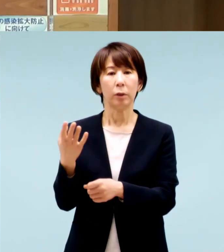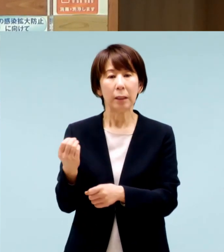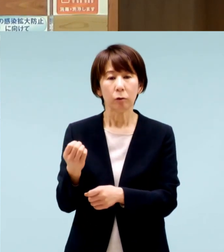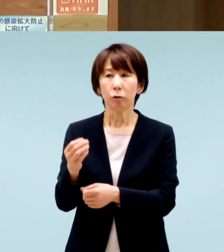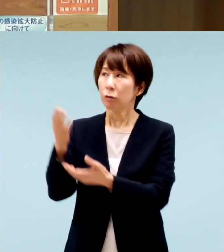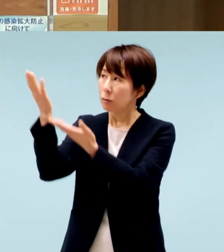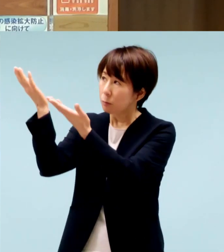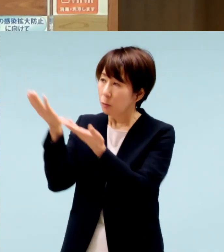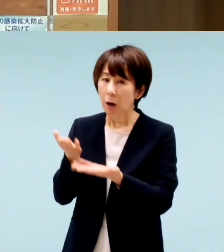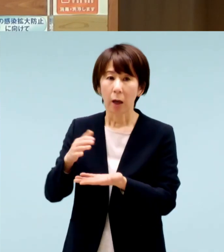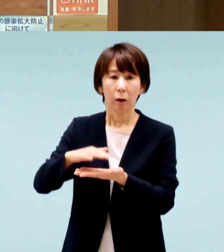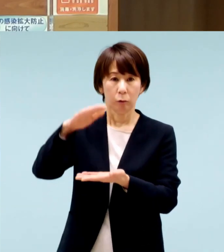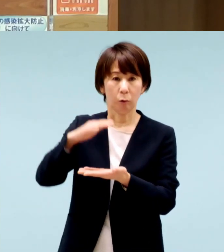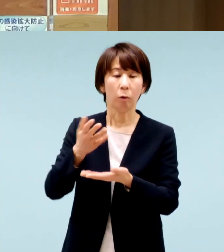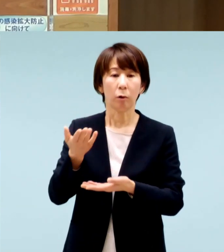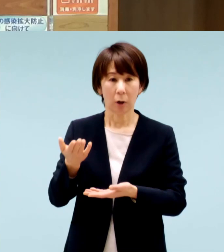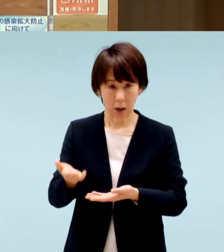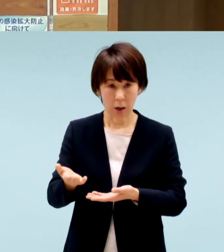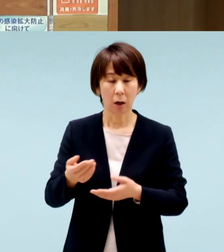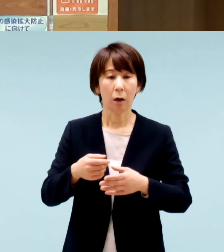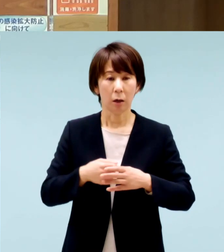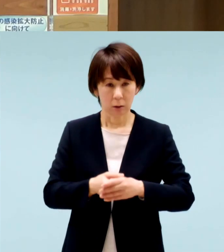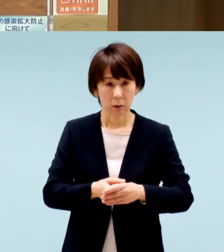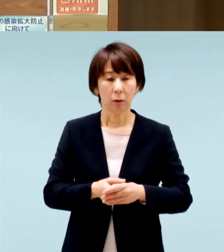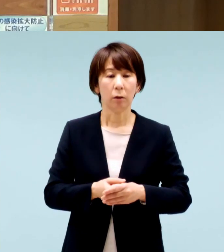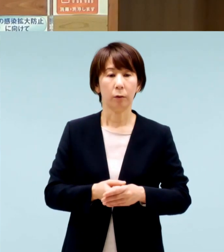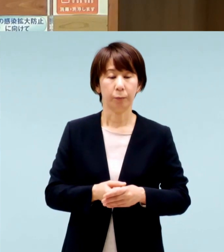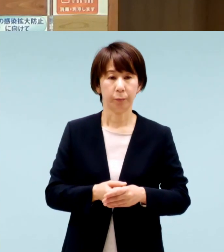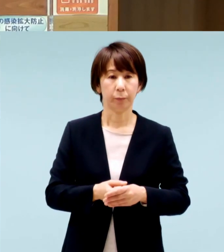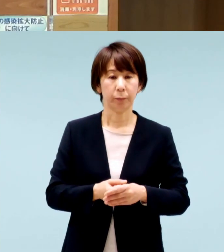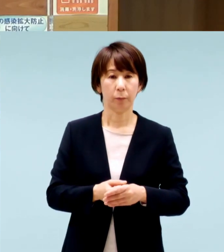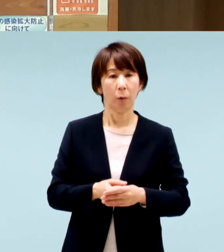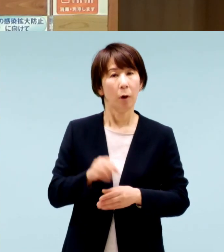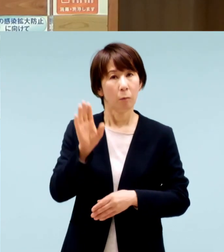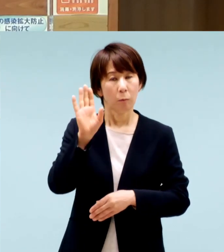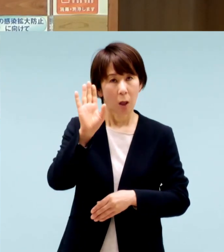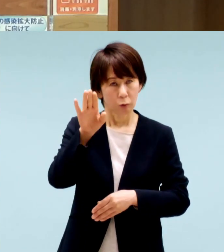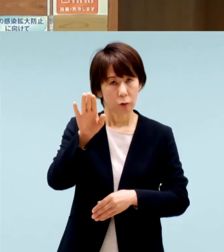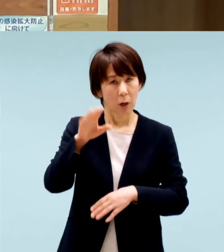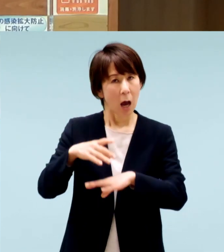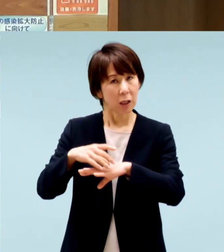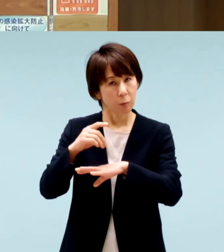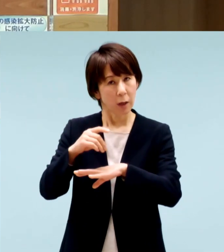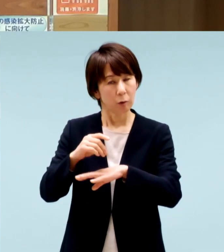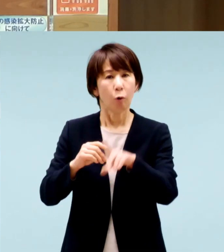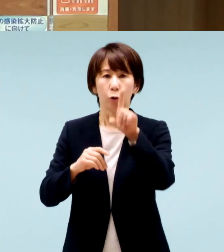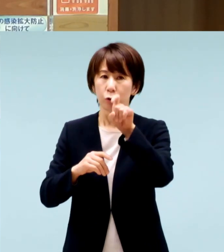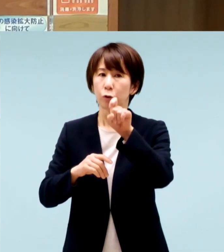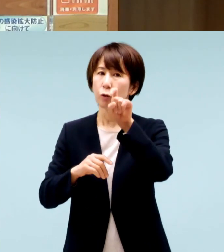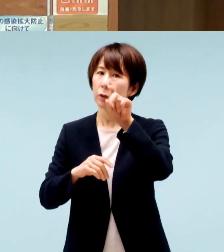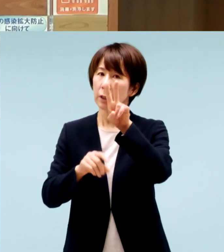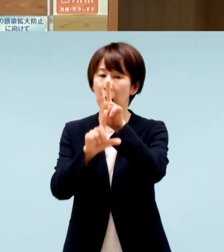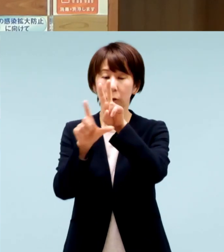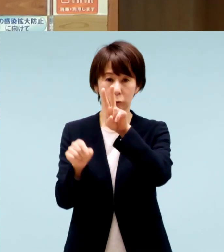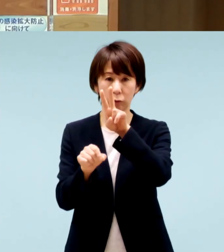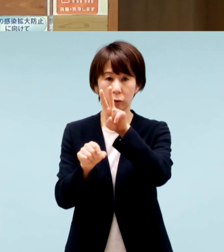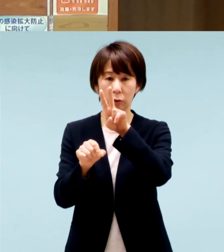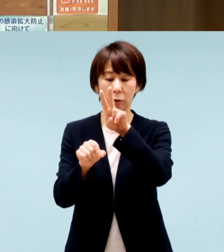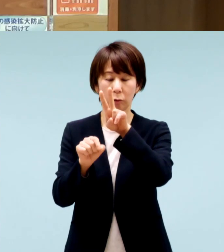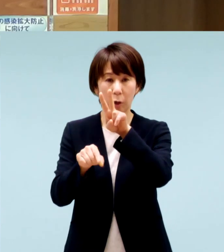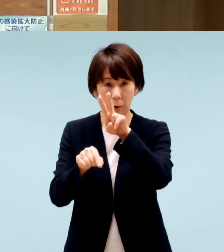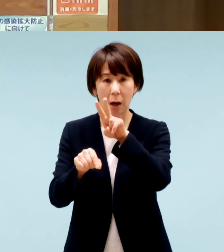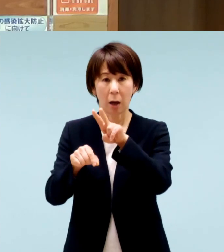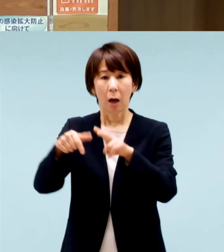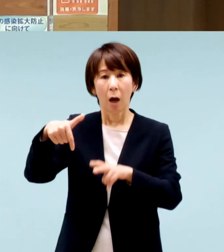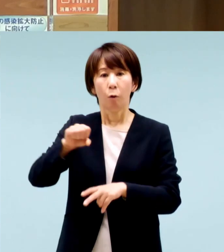ですけど、まあ、この、12月にファイザーの、部分、まあ、これが来るということですけど、